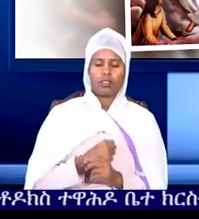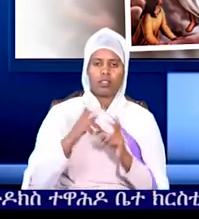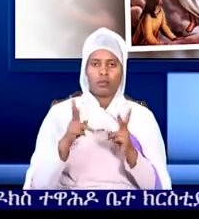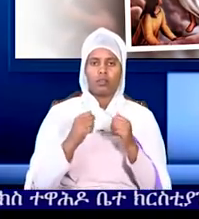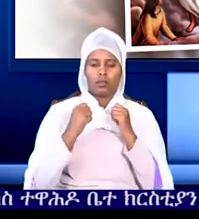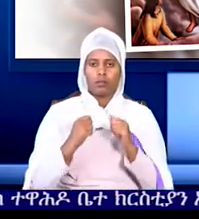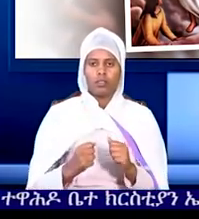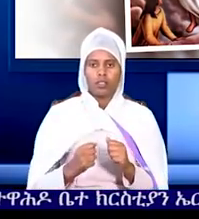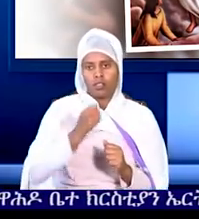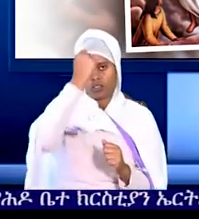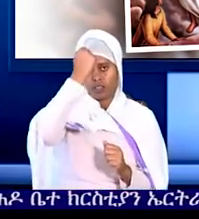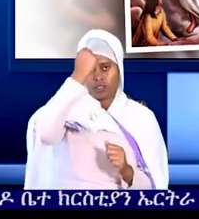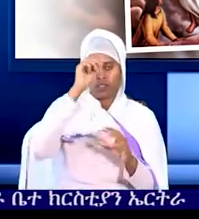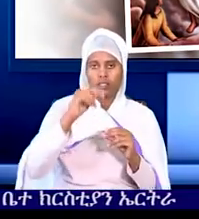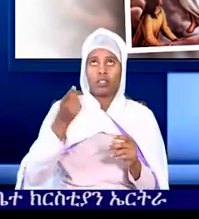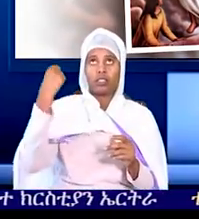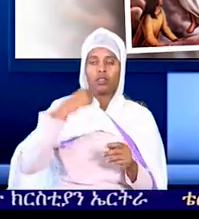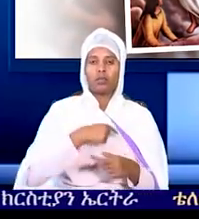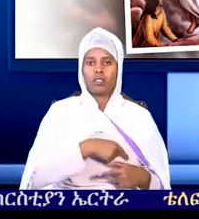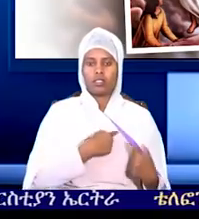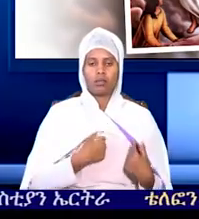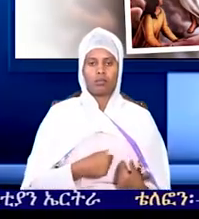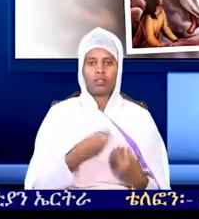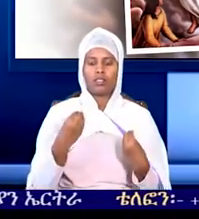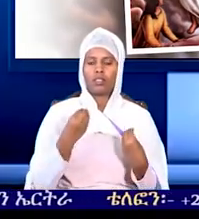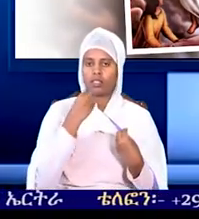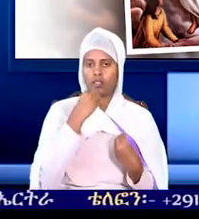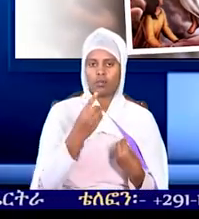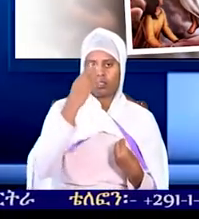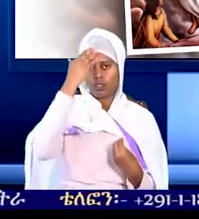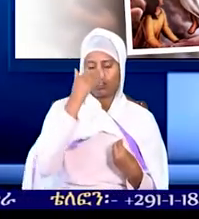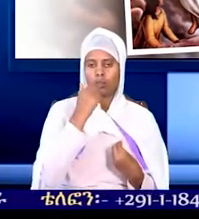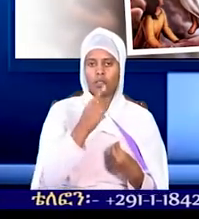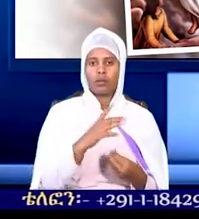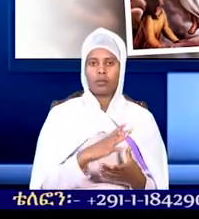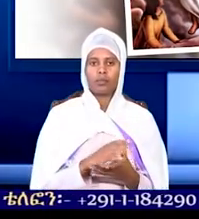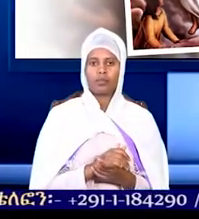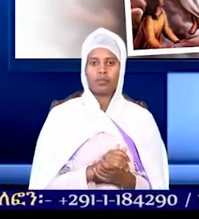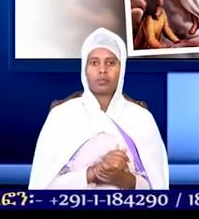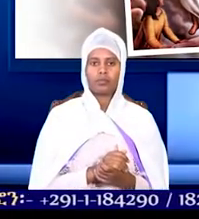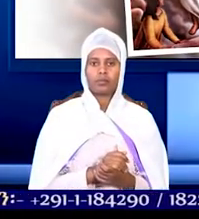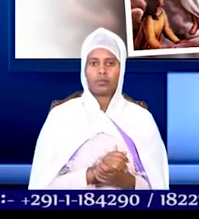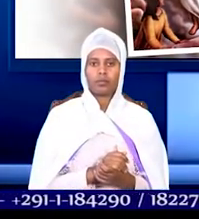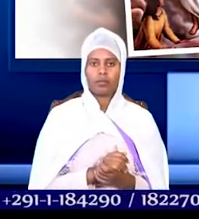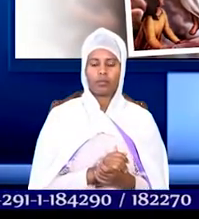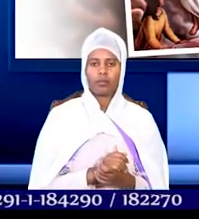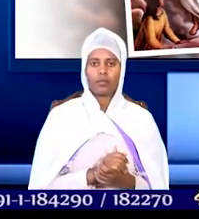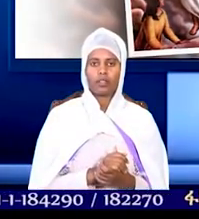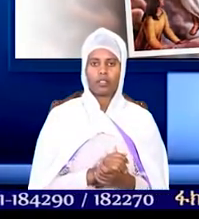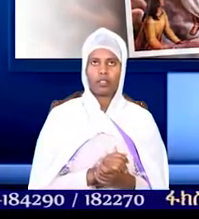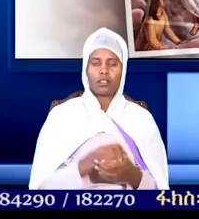ምጓይ ከም ዝግባእ ዘዘኻኽረናይ ልበ ኣምላኽ ዳዊት እንታይ እዩ ክብል ክኢሉ ግዲ